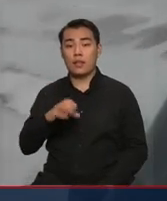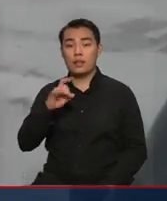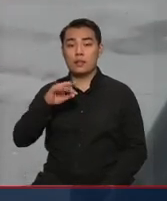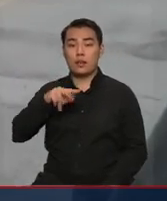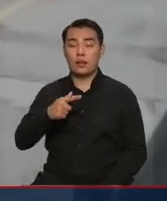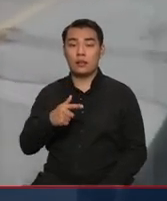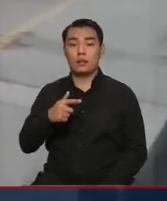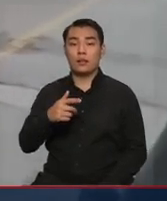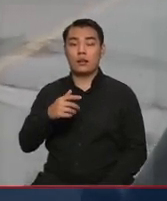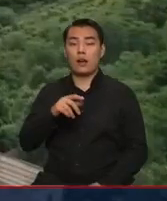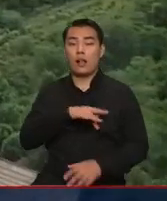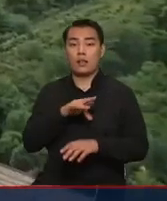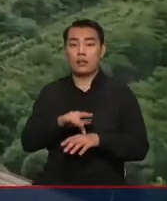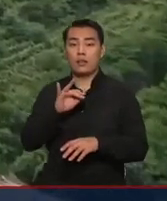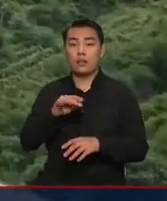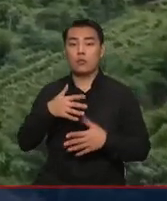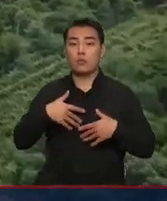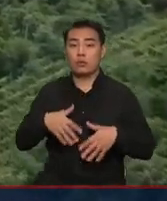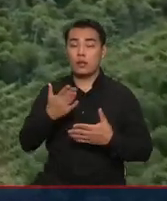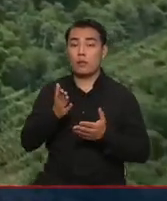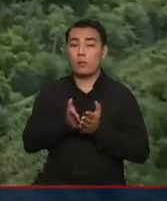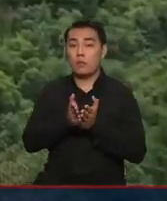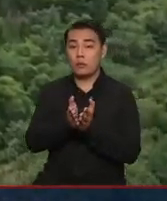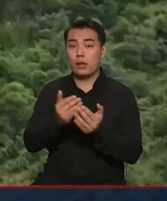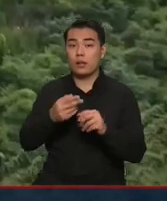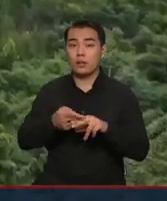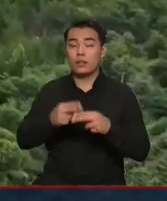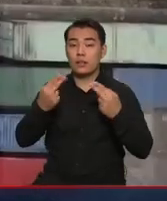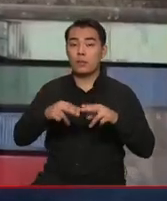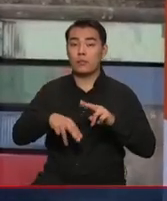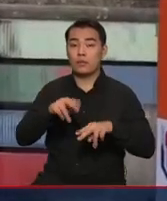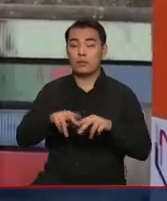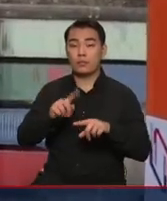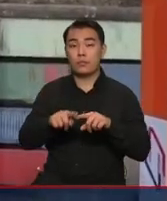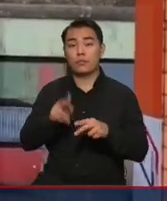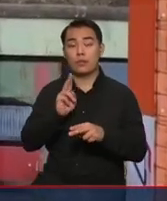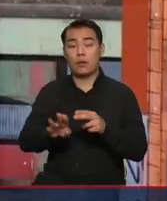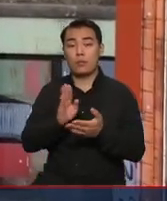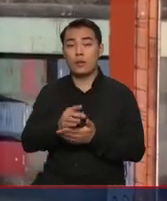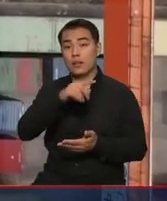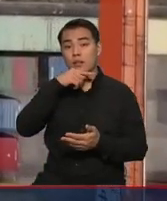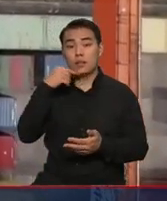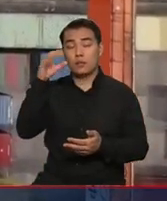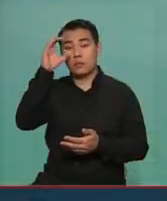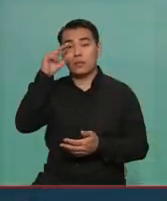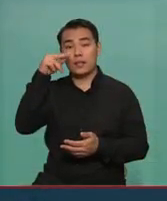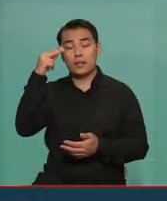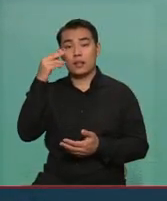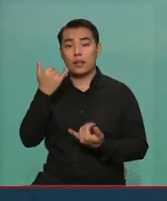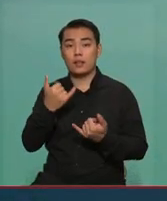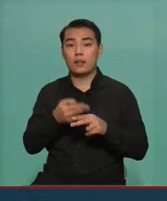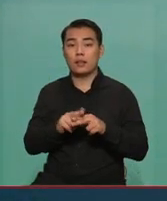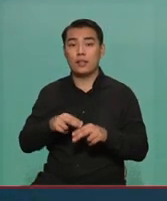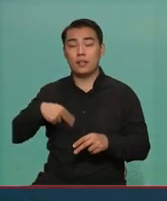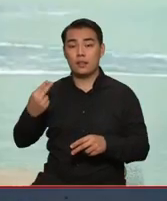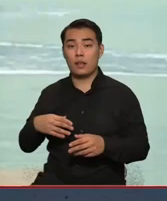және Грузияның Поти портында қазақстандық терминалдардың құрылысы аяқталуға жақын. Ресей, Қытай, Өзбекстан және Қырғызстанмен арадағы